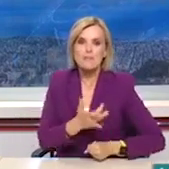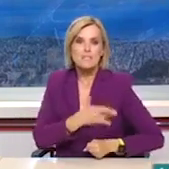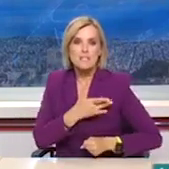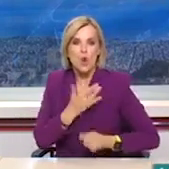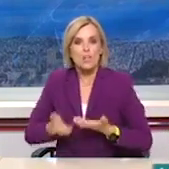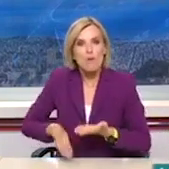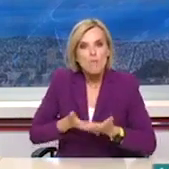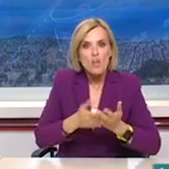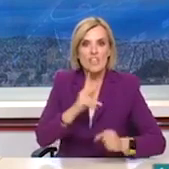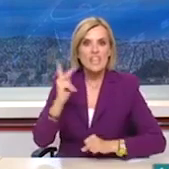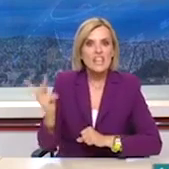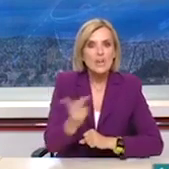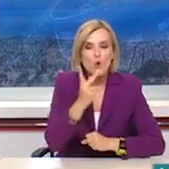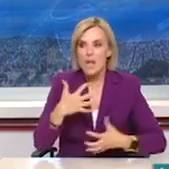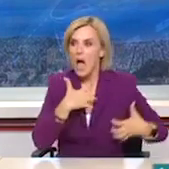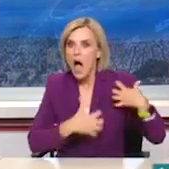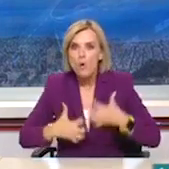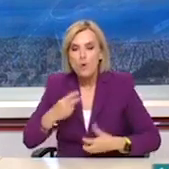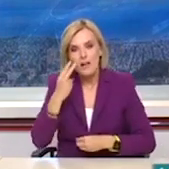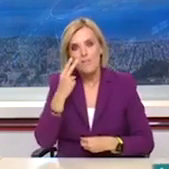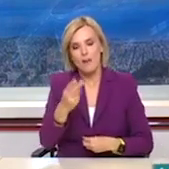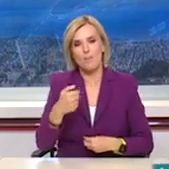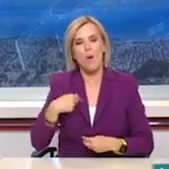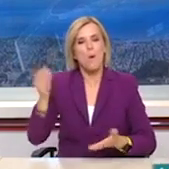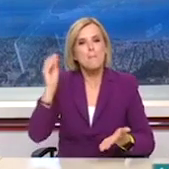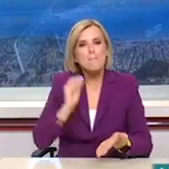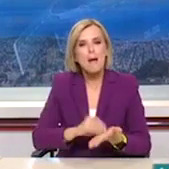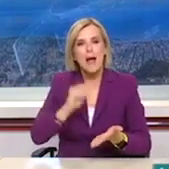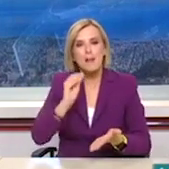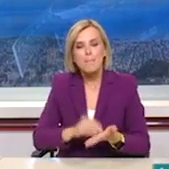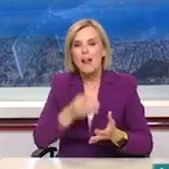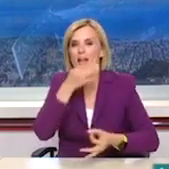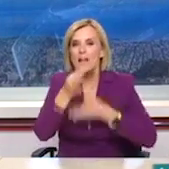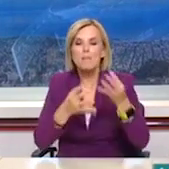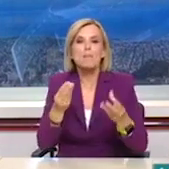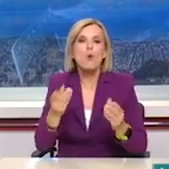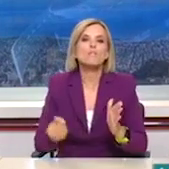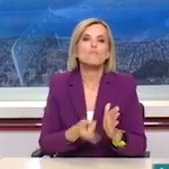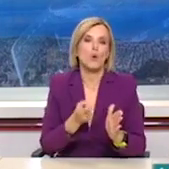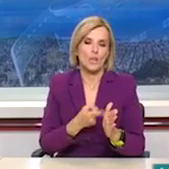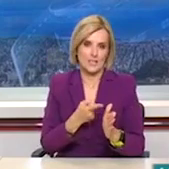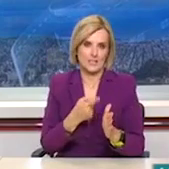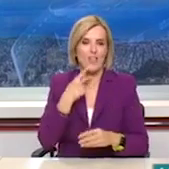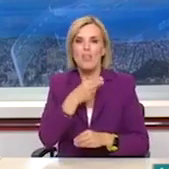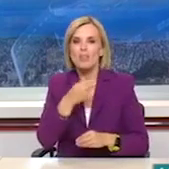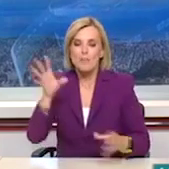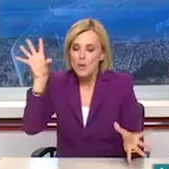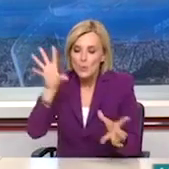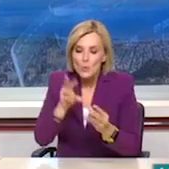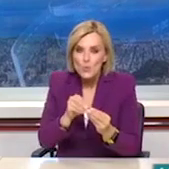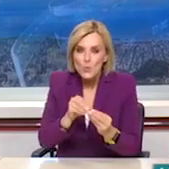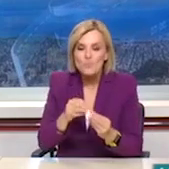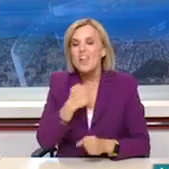πλευρά μια κοινωνία που αγωνιούσε. Επανέλαβα πολλές φορές αυτό που είναι το μοναδικό δεδομένο στην επιστήμη, η